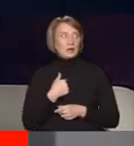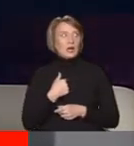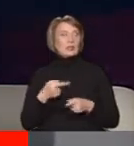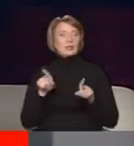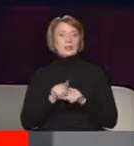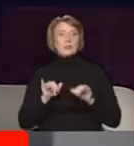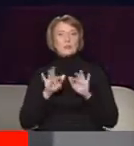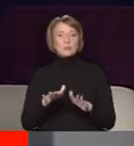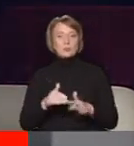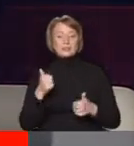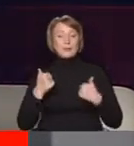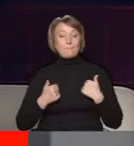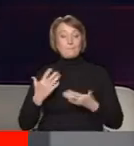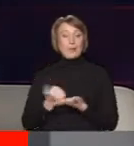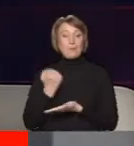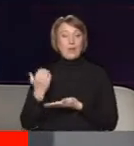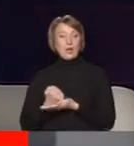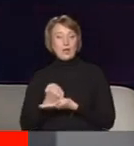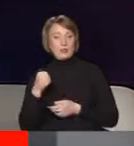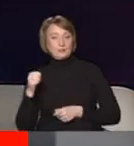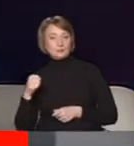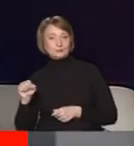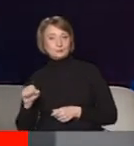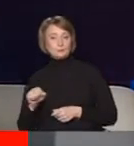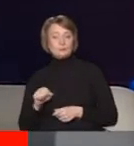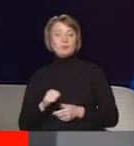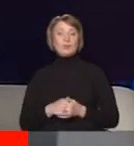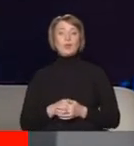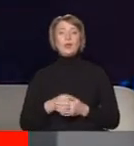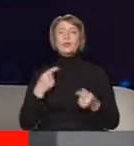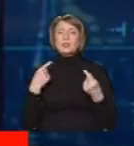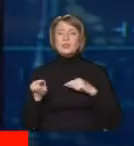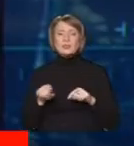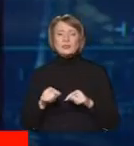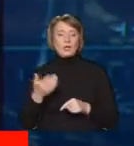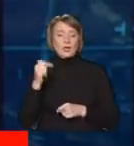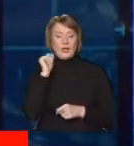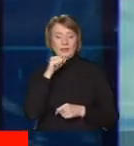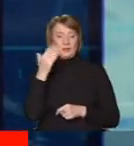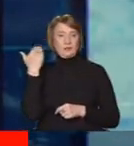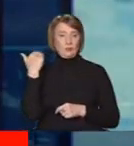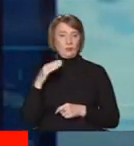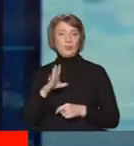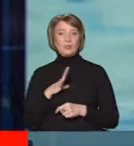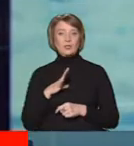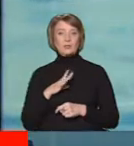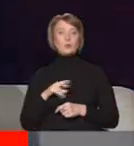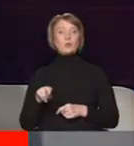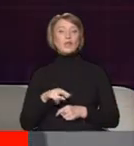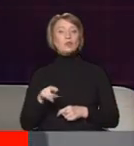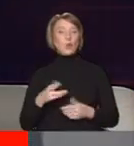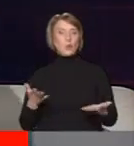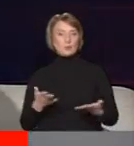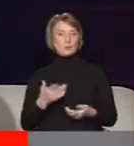чином перемагав. Ми перемагали неодноразово. Там був інший контекст. Рік тому був, який був інший контекст? Був Янукович. Ще був гірший